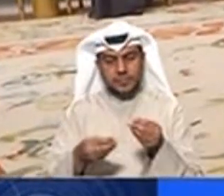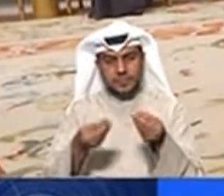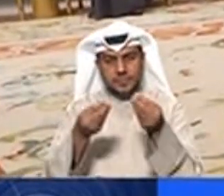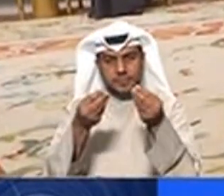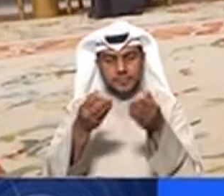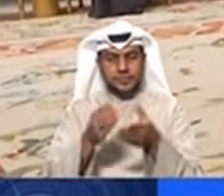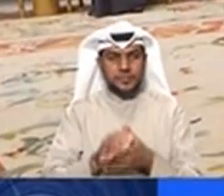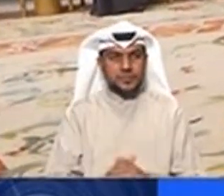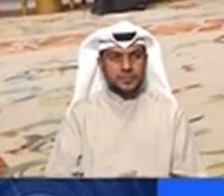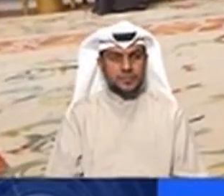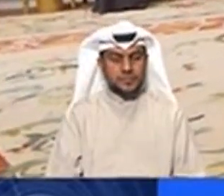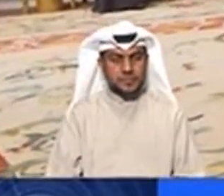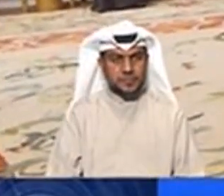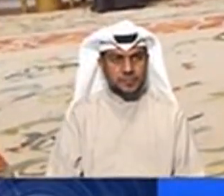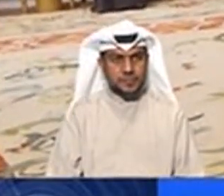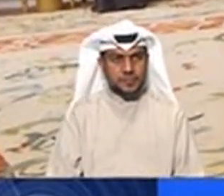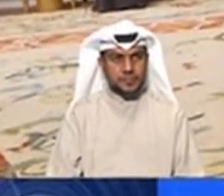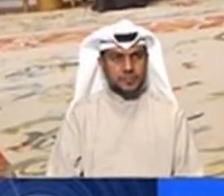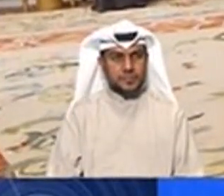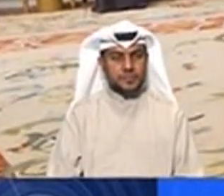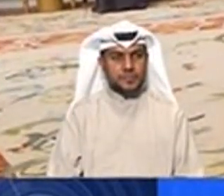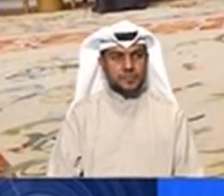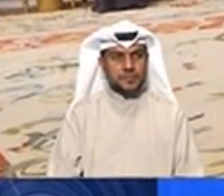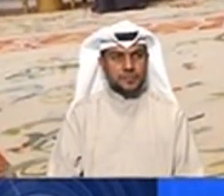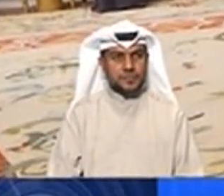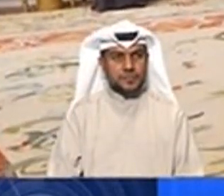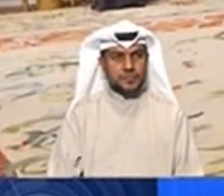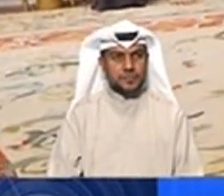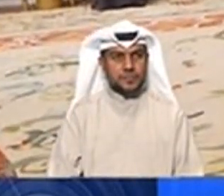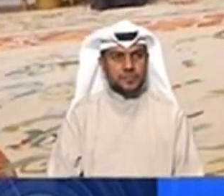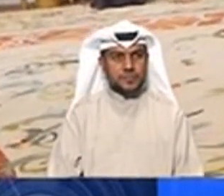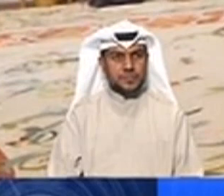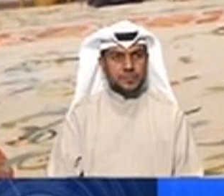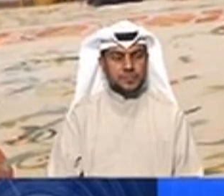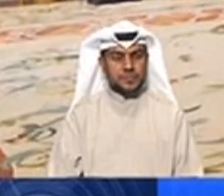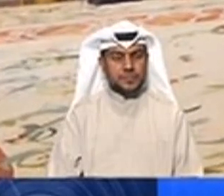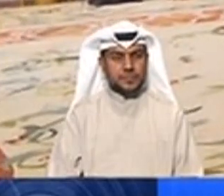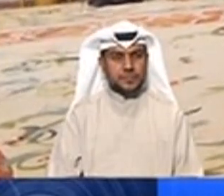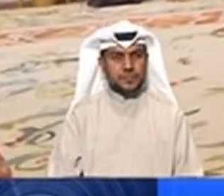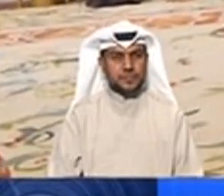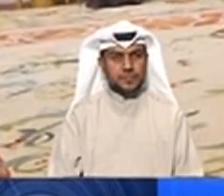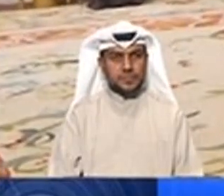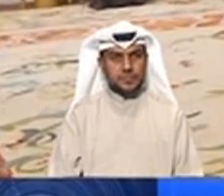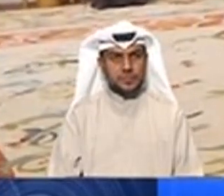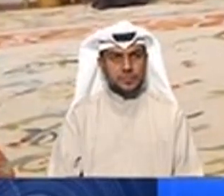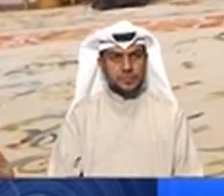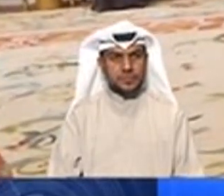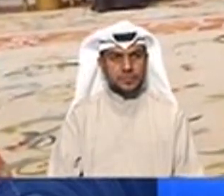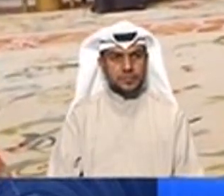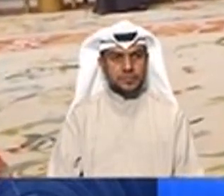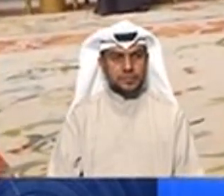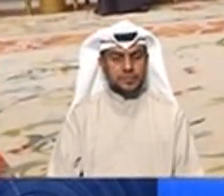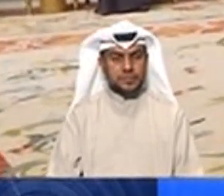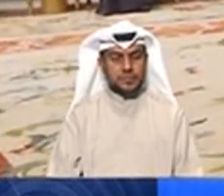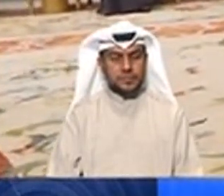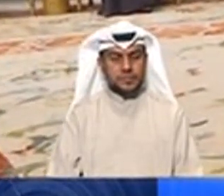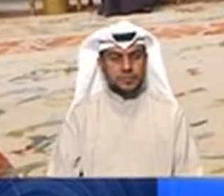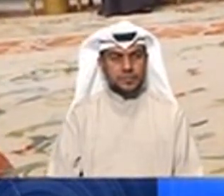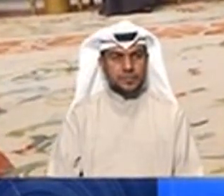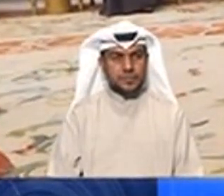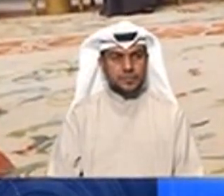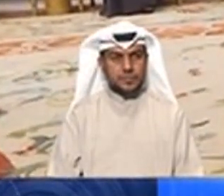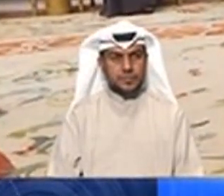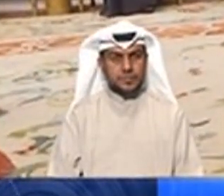which the President of the Republic of the Philippines, President Rodrigo Rua Duterte, appoints me as